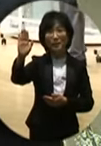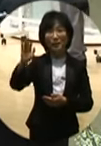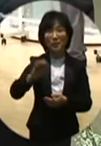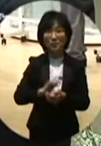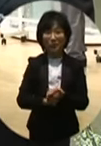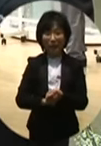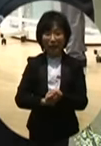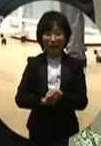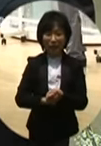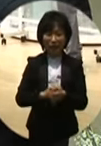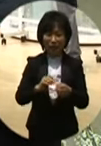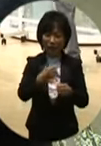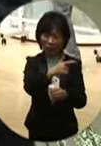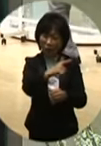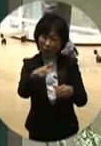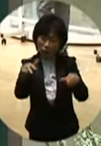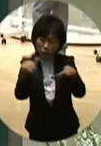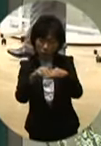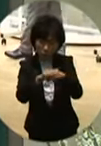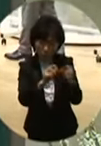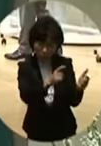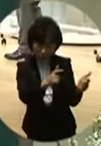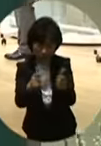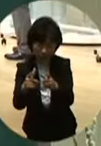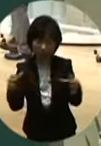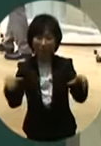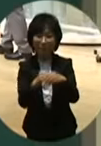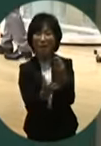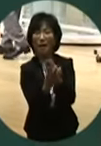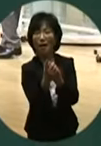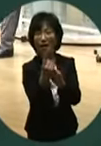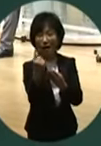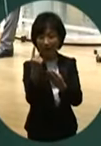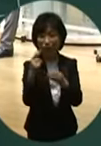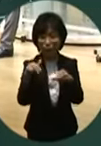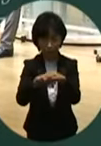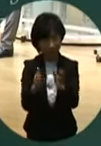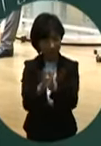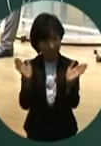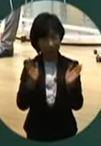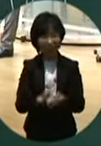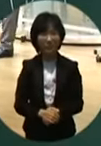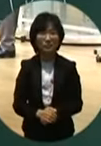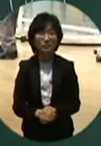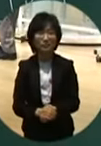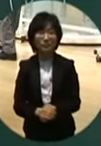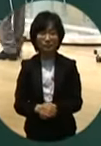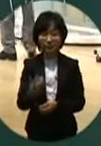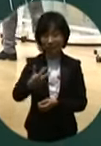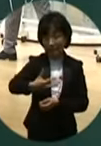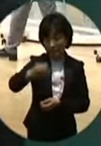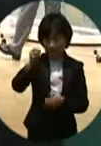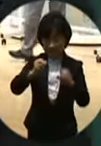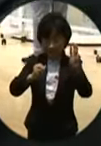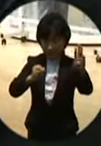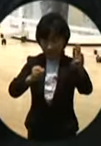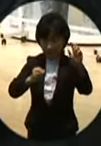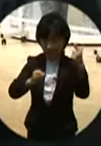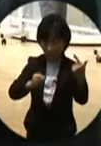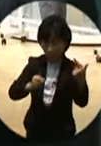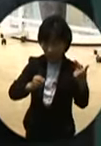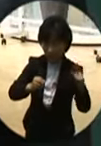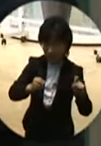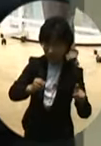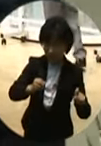대체정교 일어납니다. In the future, alternative religions will rise. 정말로 창세기 3장, 6장, 11장이 그대로 또 재현됩니다. So